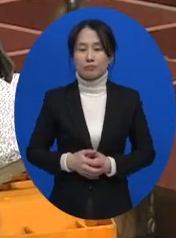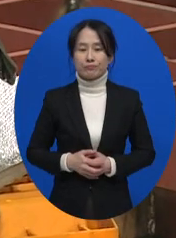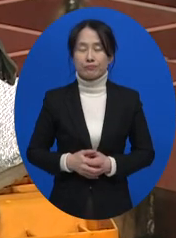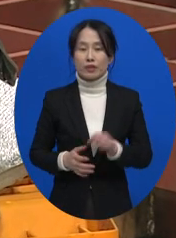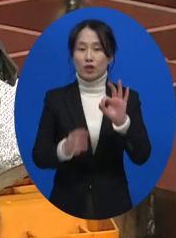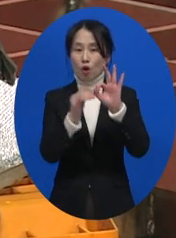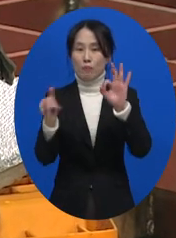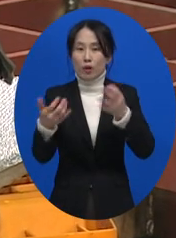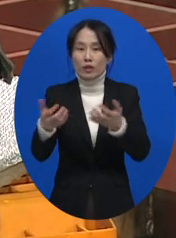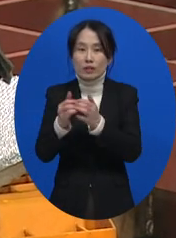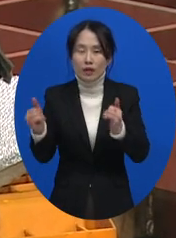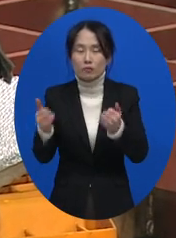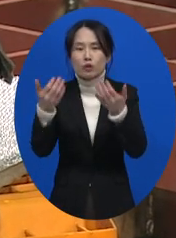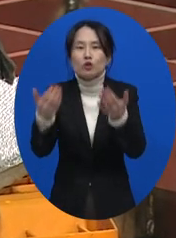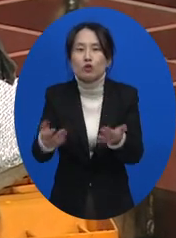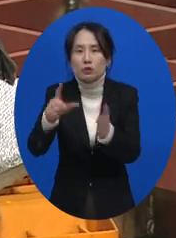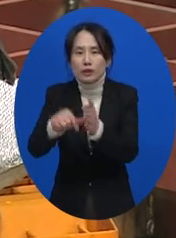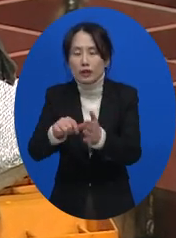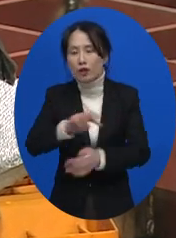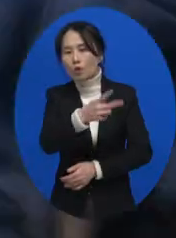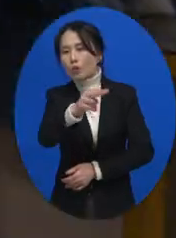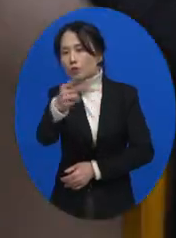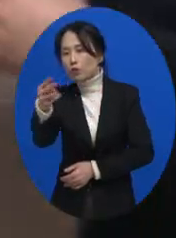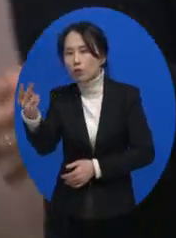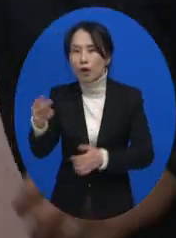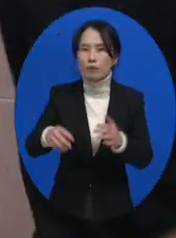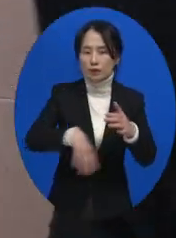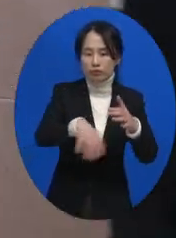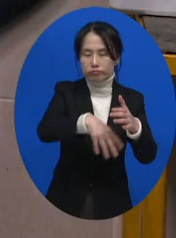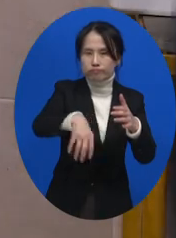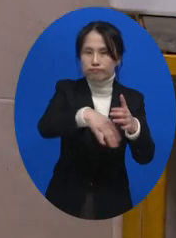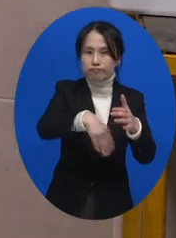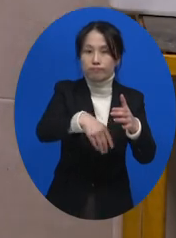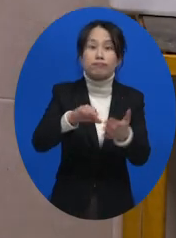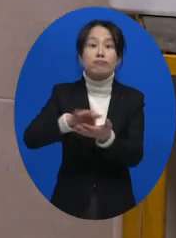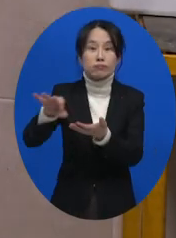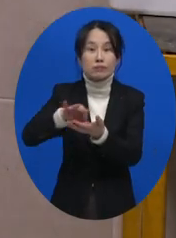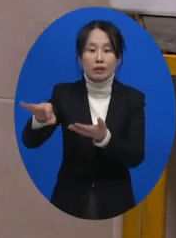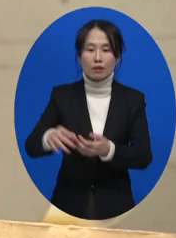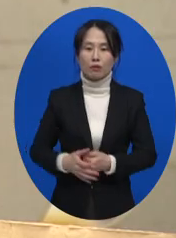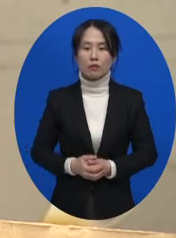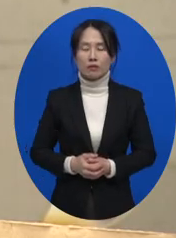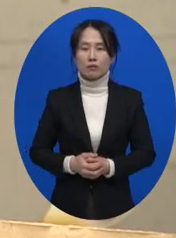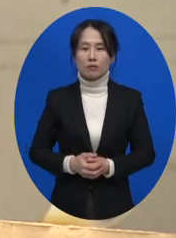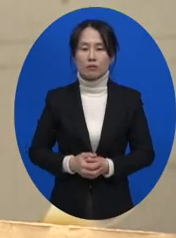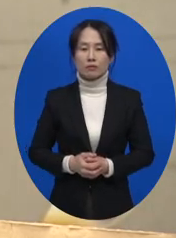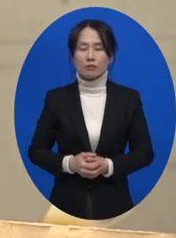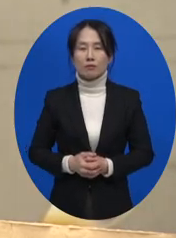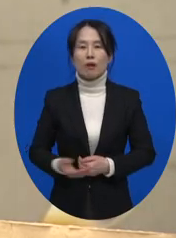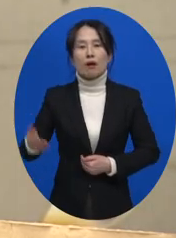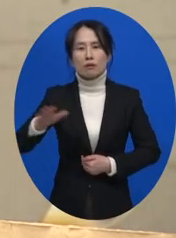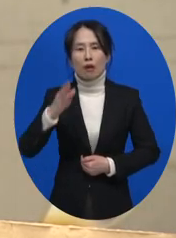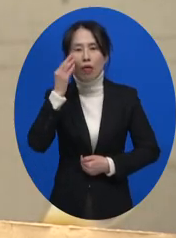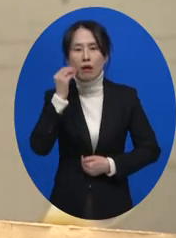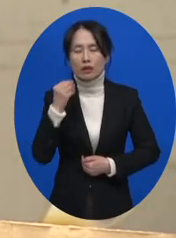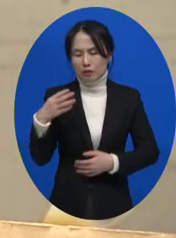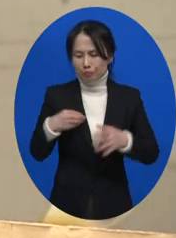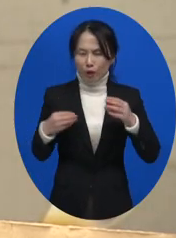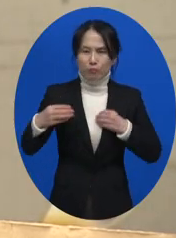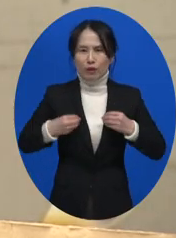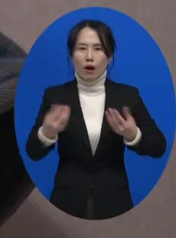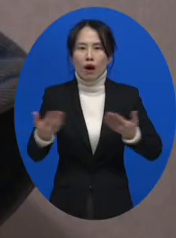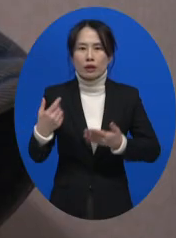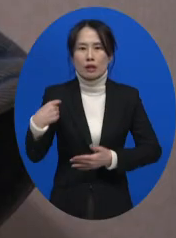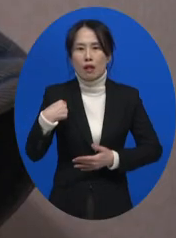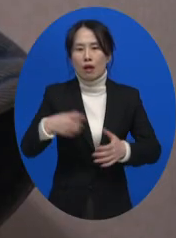10명의 직원들은 쉬는 시간마다 돌아가면서 세탁기를 사용합니다 그마저도 기름때가